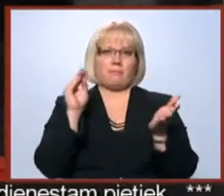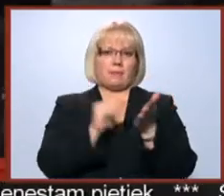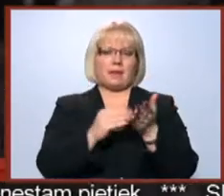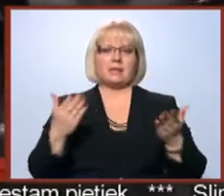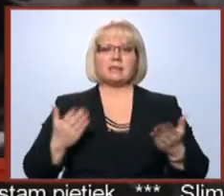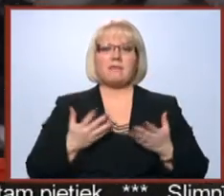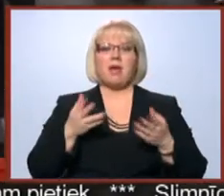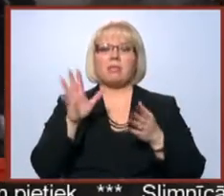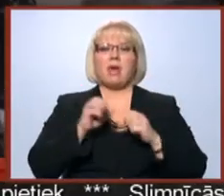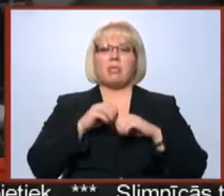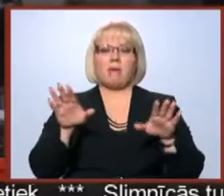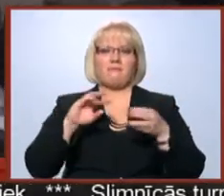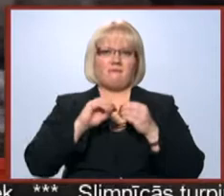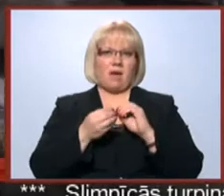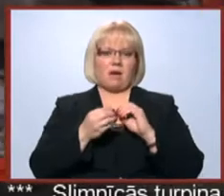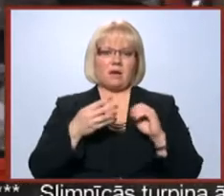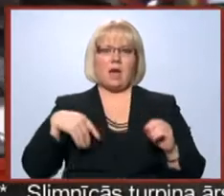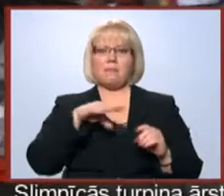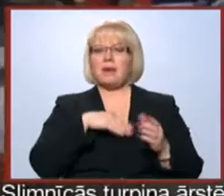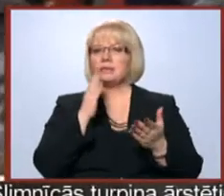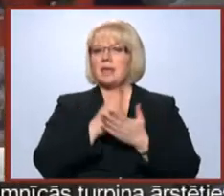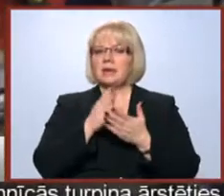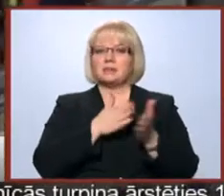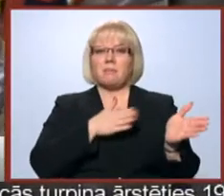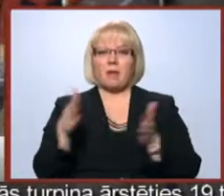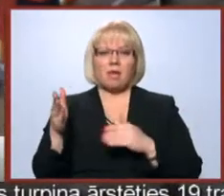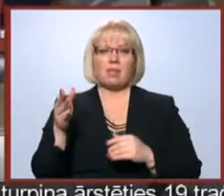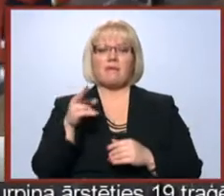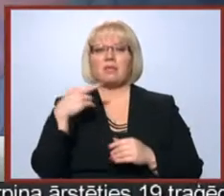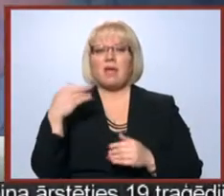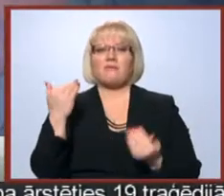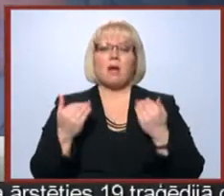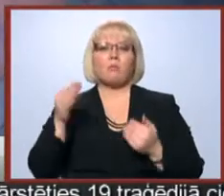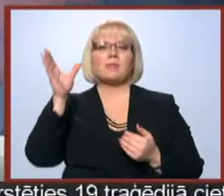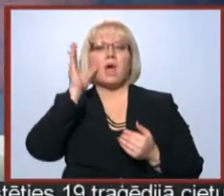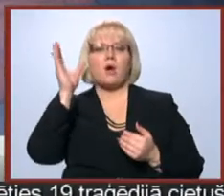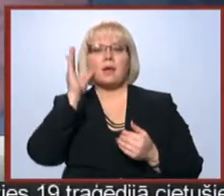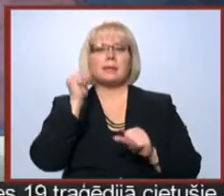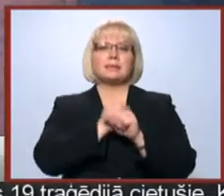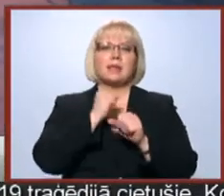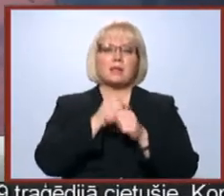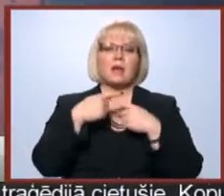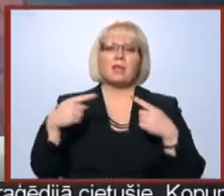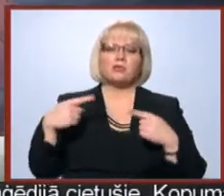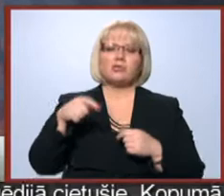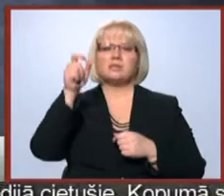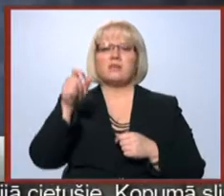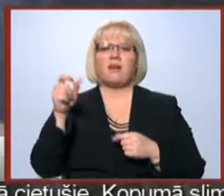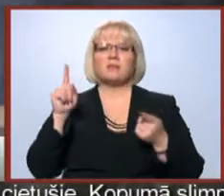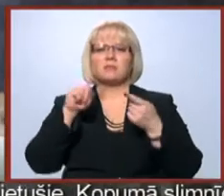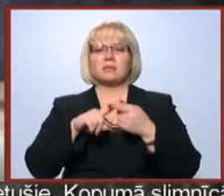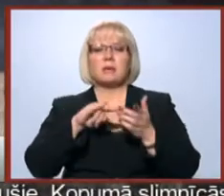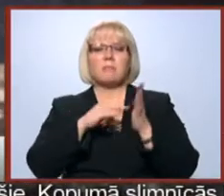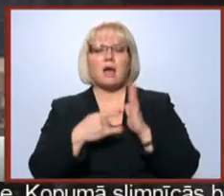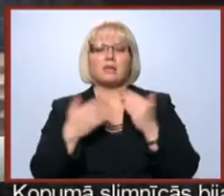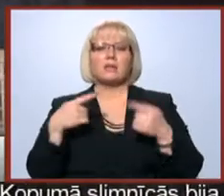netiek ņemti vērā. Man liekas, ka mēs neesam gatavi. Varbūt teorētiski izstrādā dažādi civilās aizsardzības plāni, dažādi